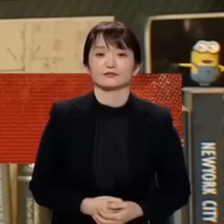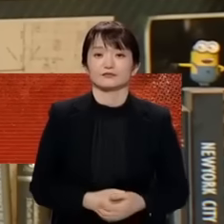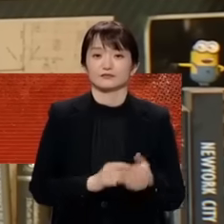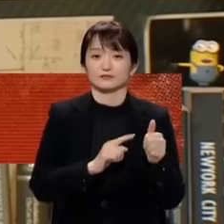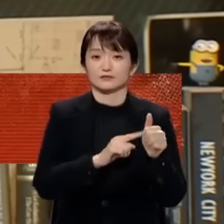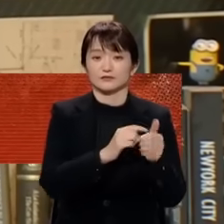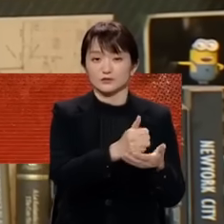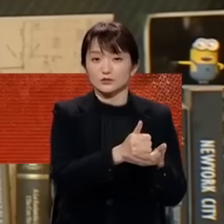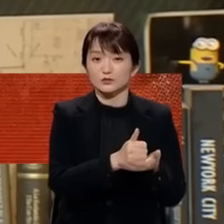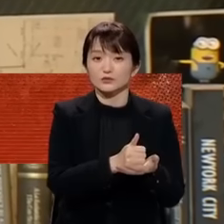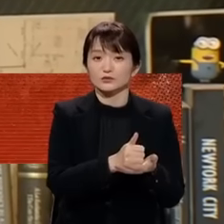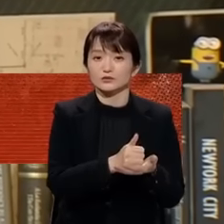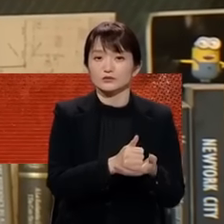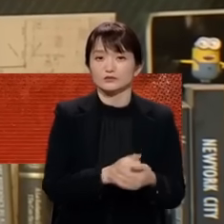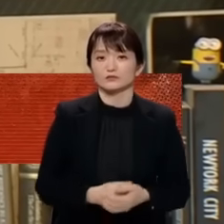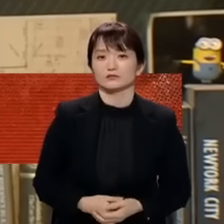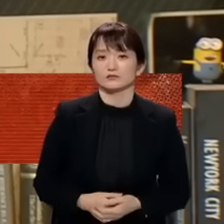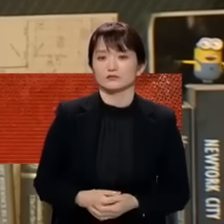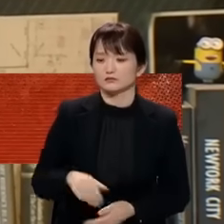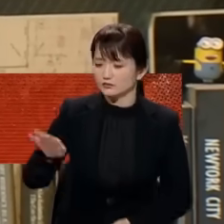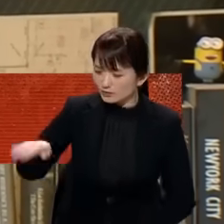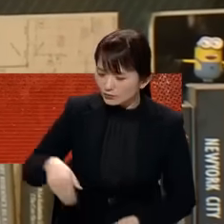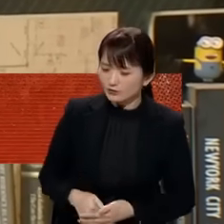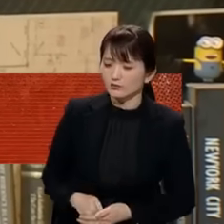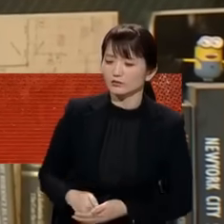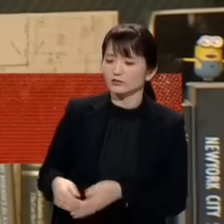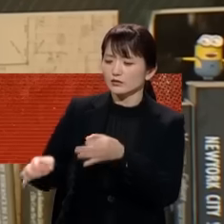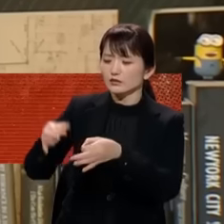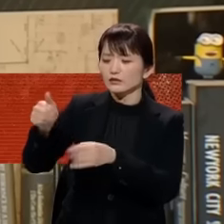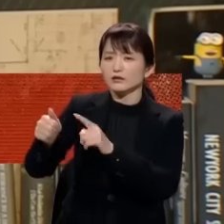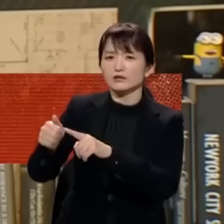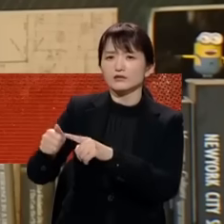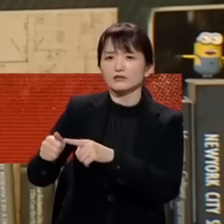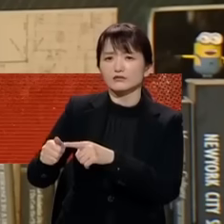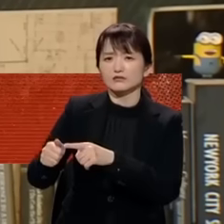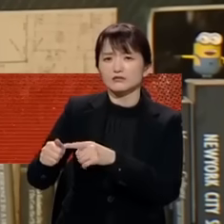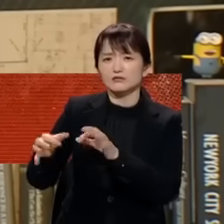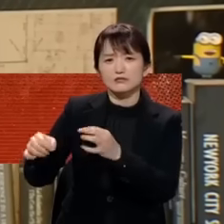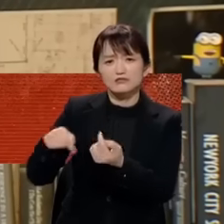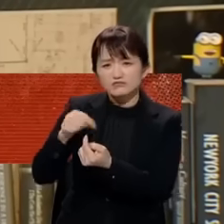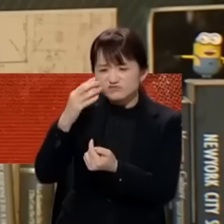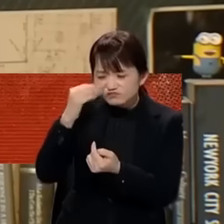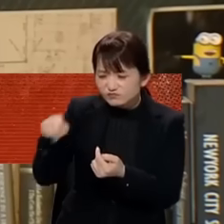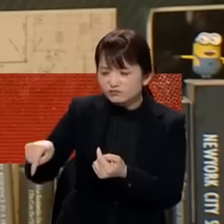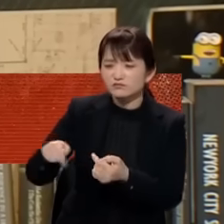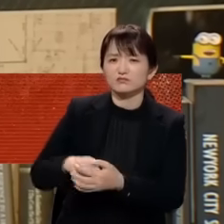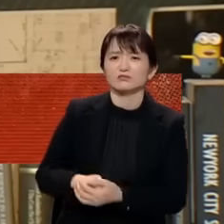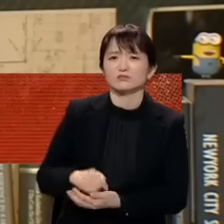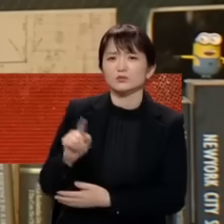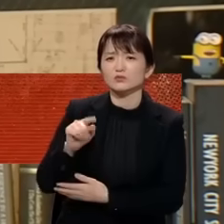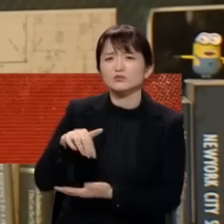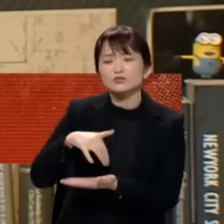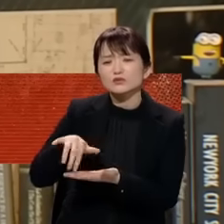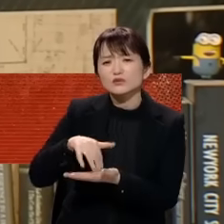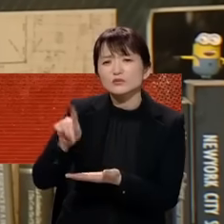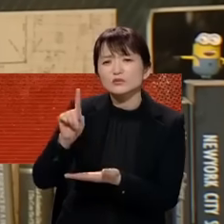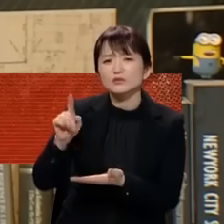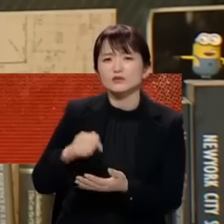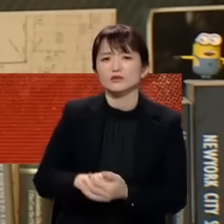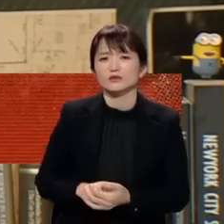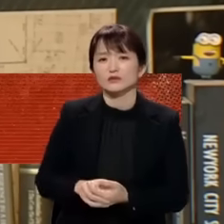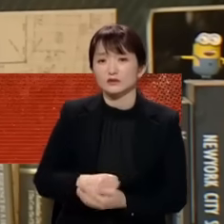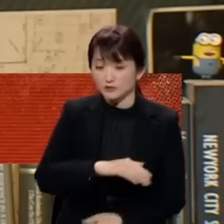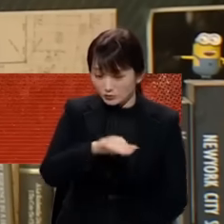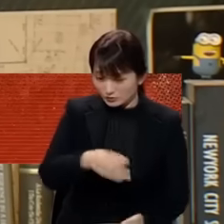손님입니다 어머머머머 아 사장님 장사 완전 이상하게 하신다 아 이게 도대체 무슨 셈법이 아